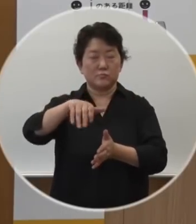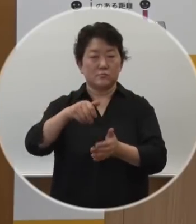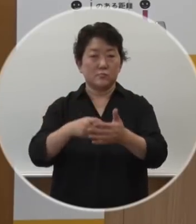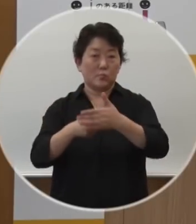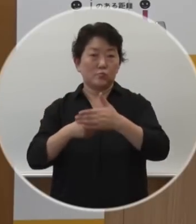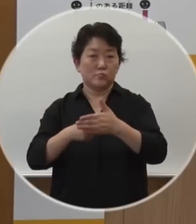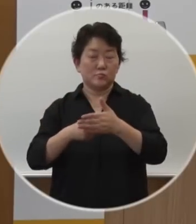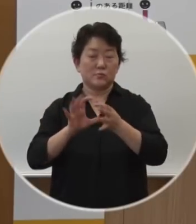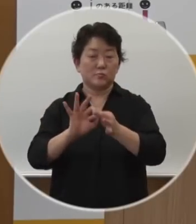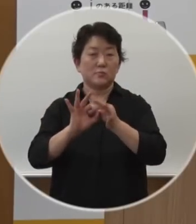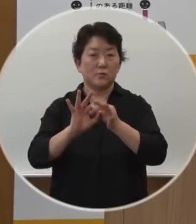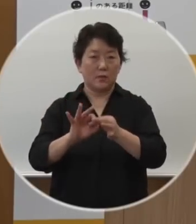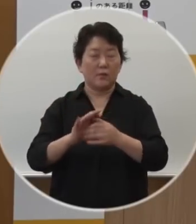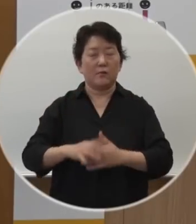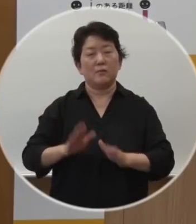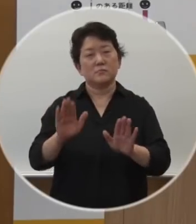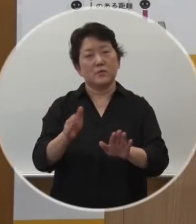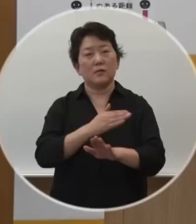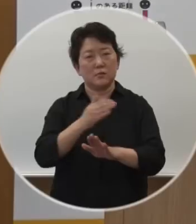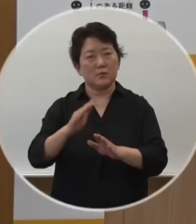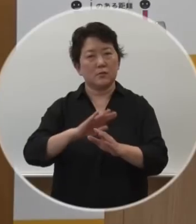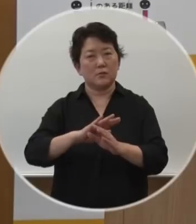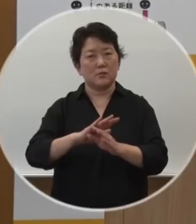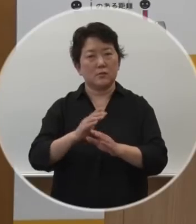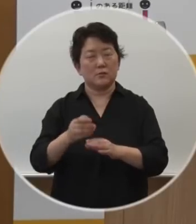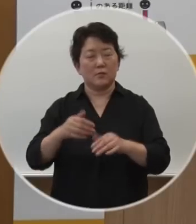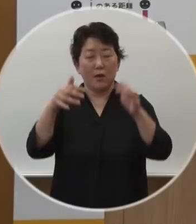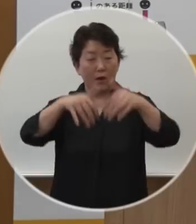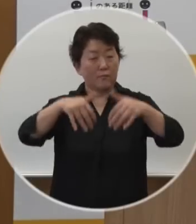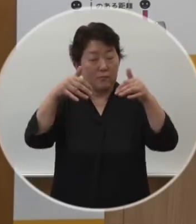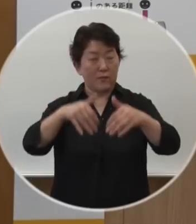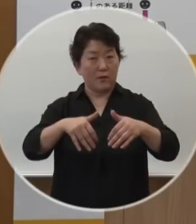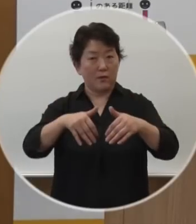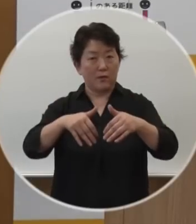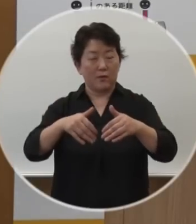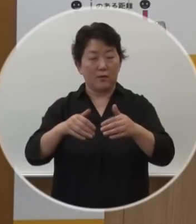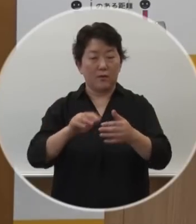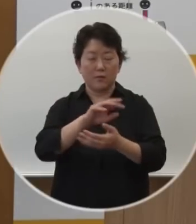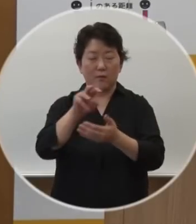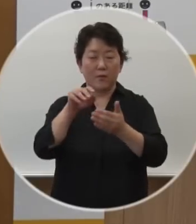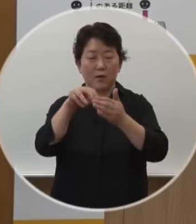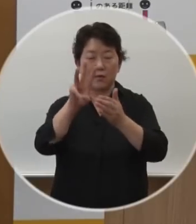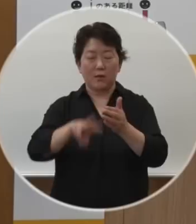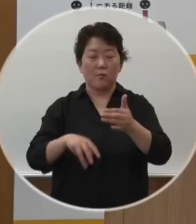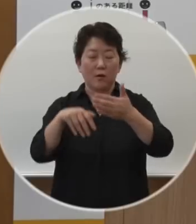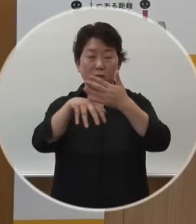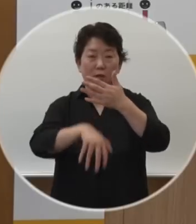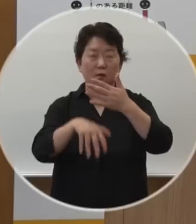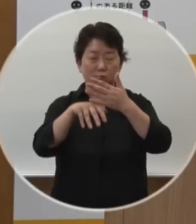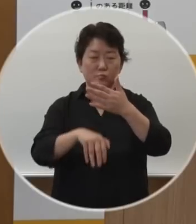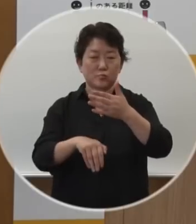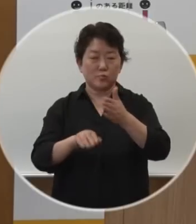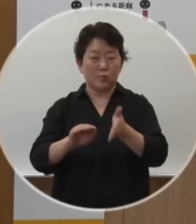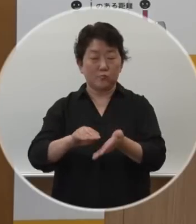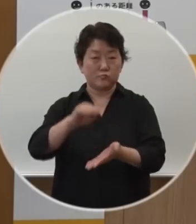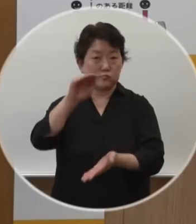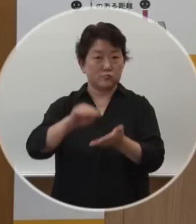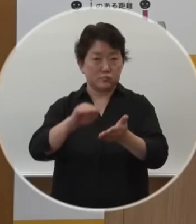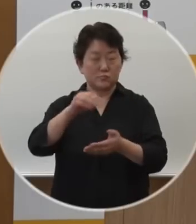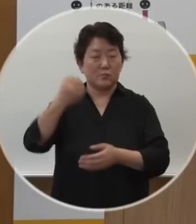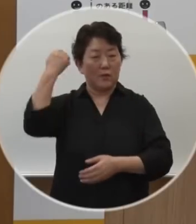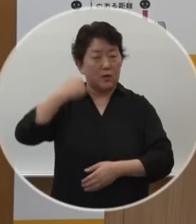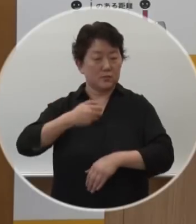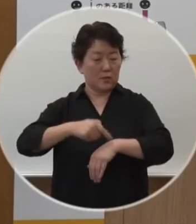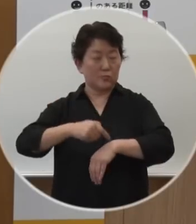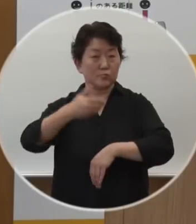でございますが、最近の降雨によりまして、多摩川ダムの貯水率は本日9時